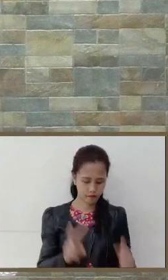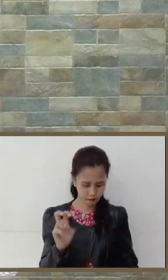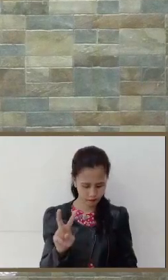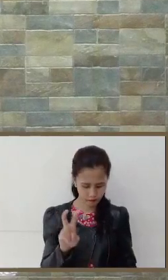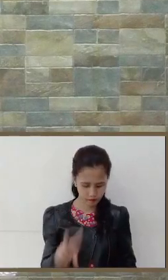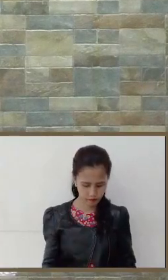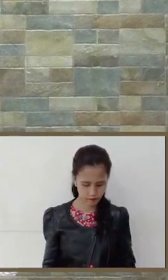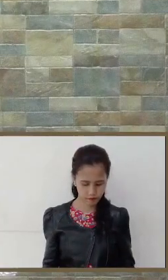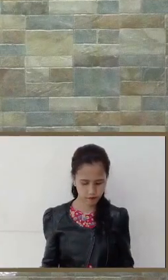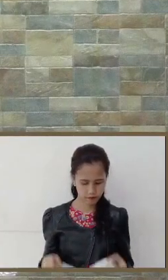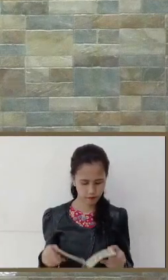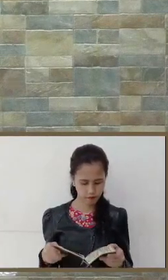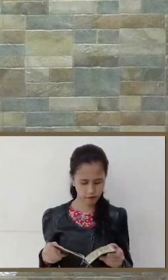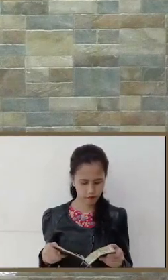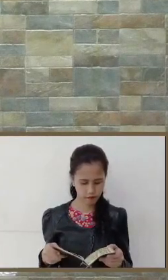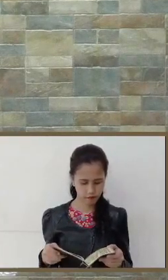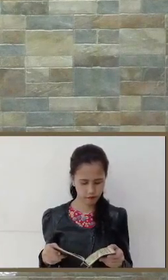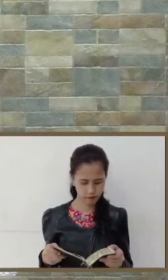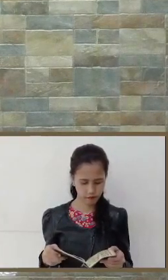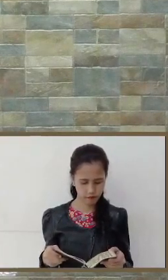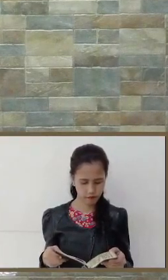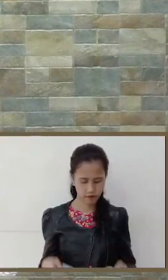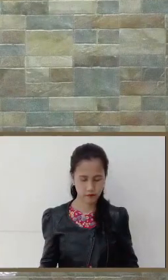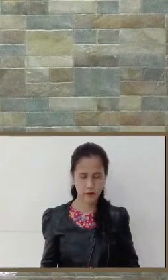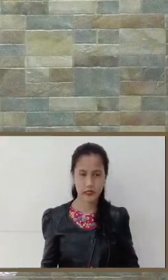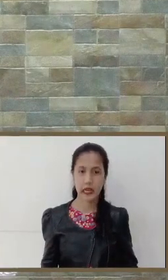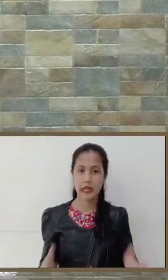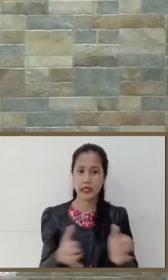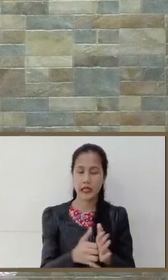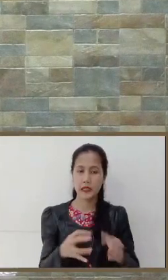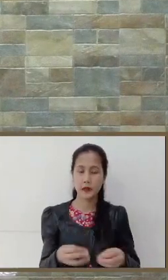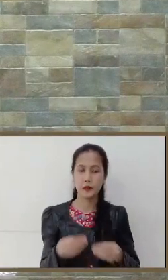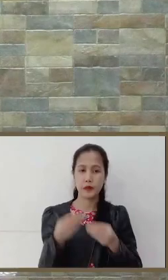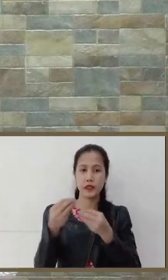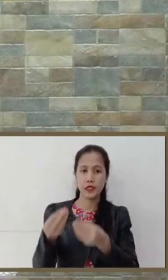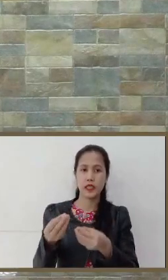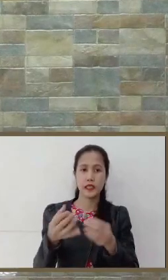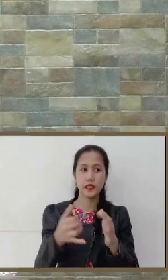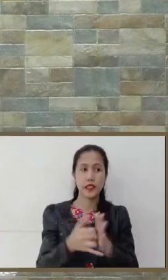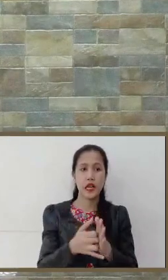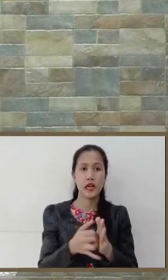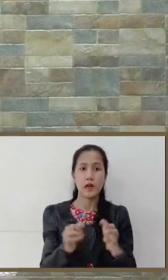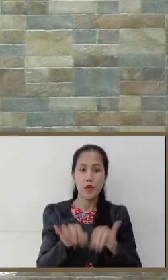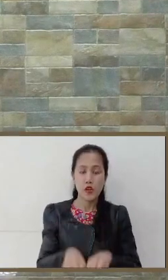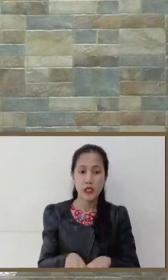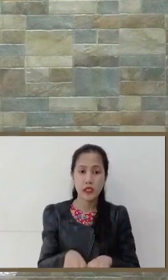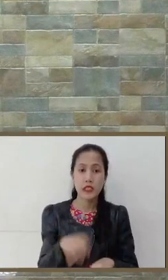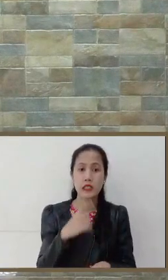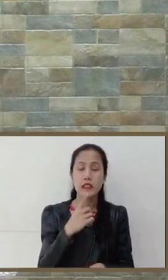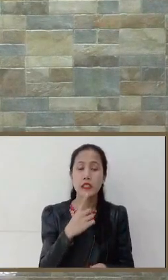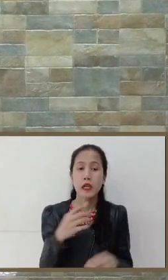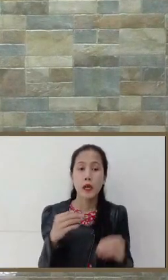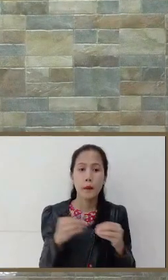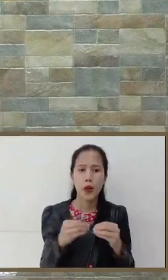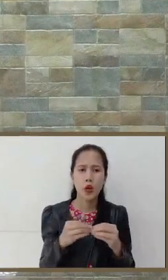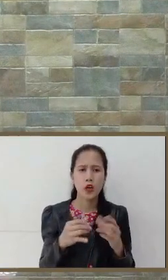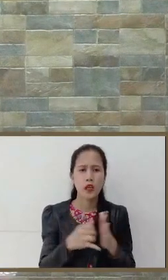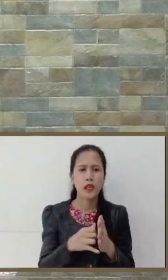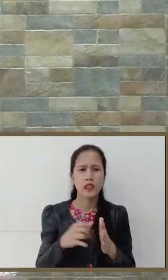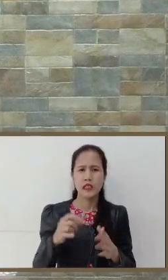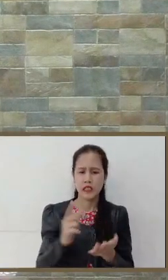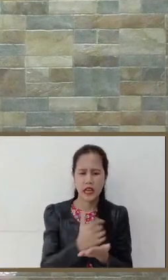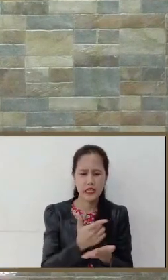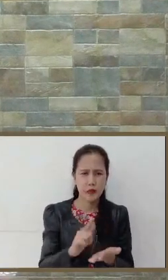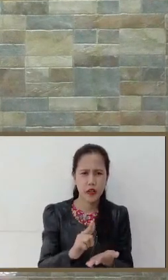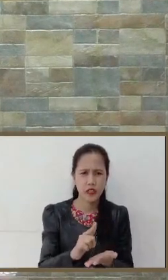of Jesus Christ." Binibigyan niyang emphasis na yung kaligtasan, yung patungkol po sa gospel, ay hindi ko yung pinirad sa inyo